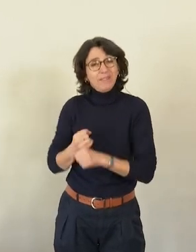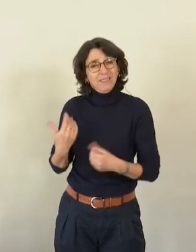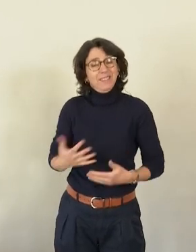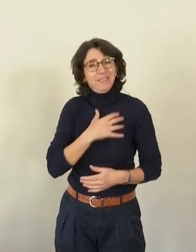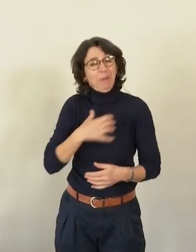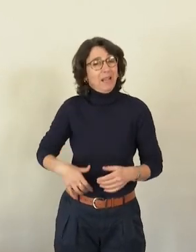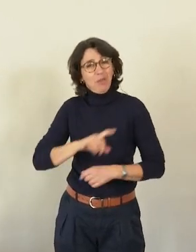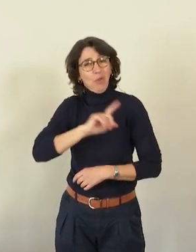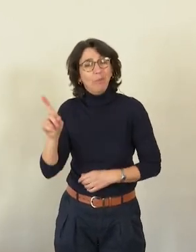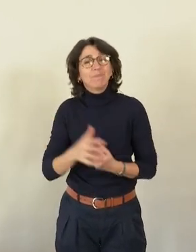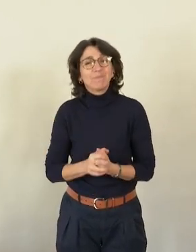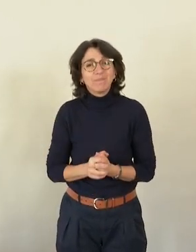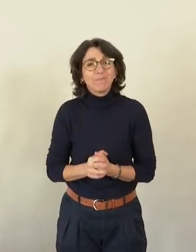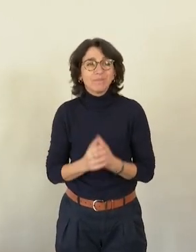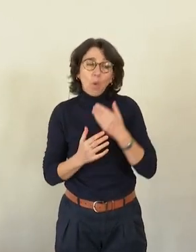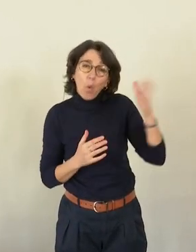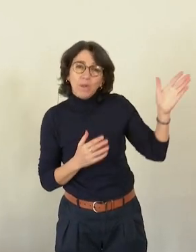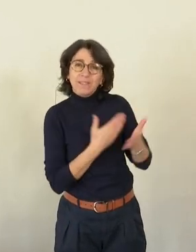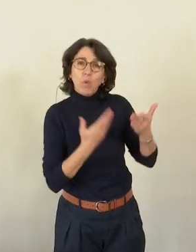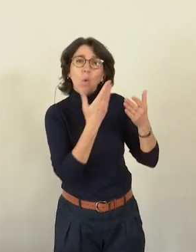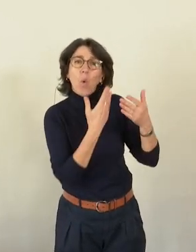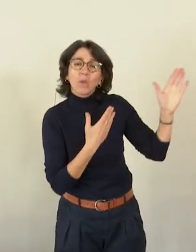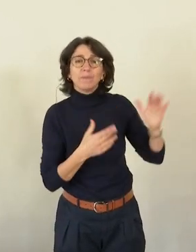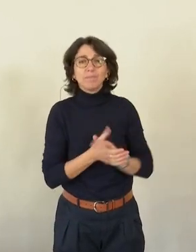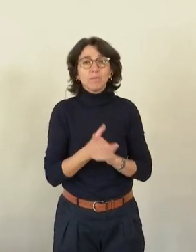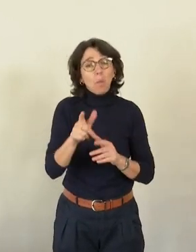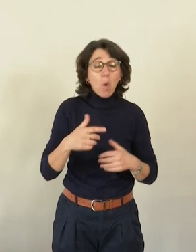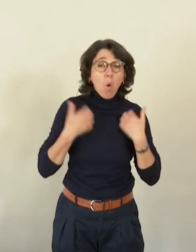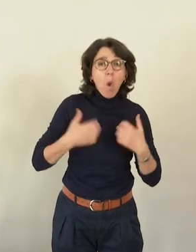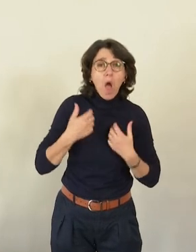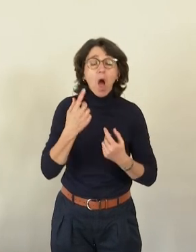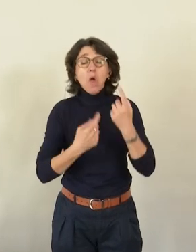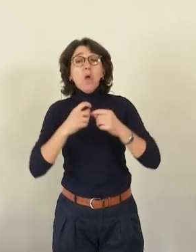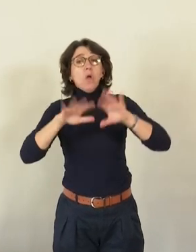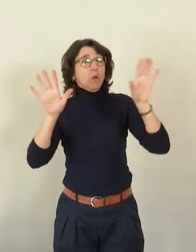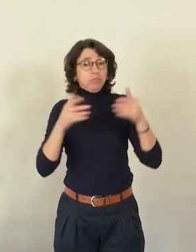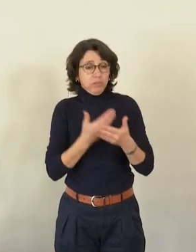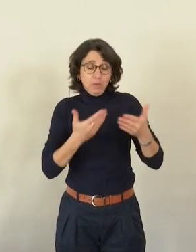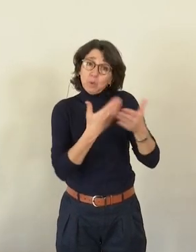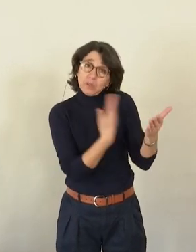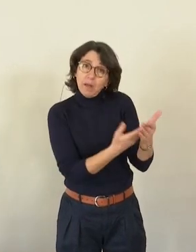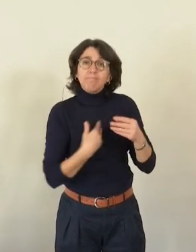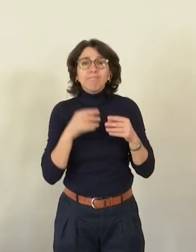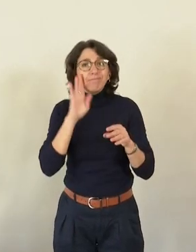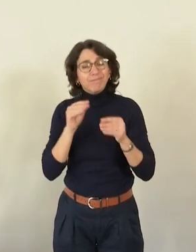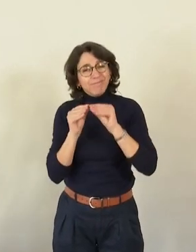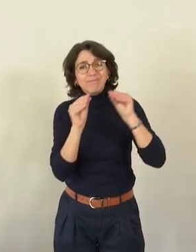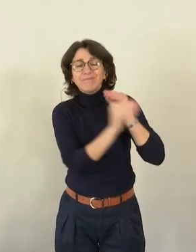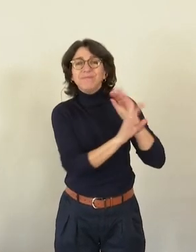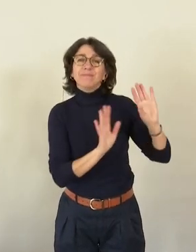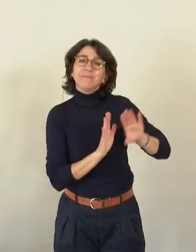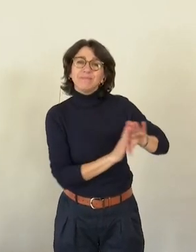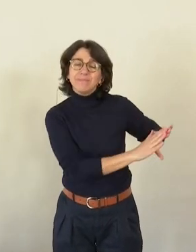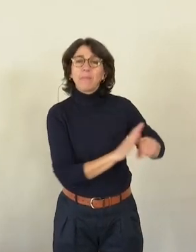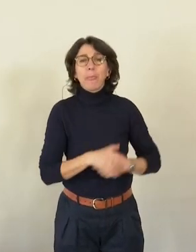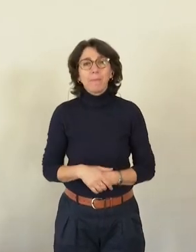voilà si vous avez voilà des emportements particuliers liés à cette situation je vous les laisse pas d'autre